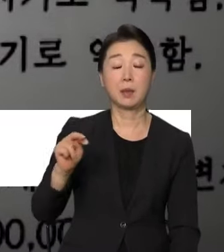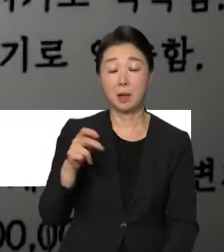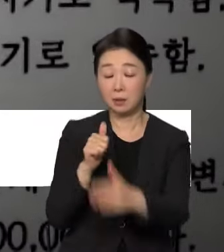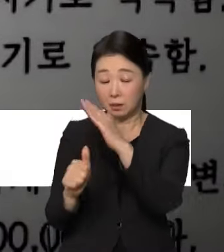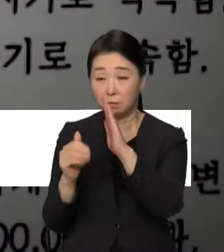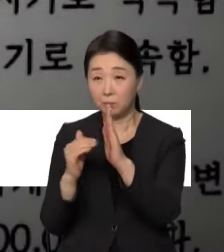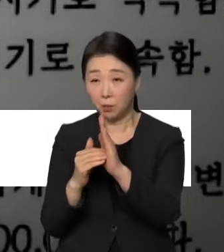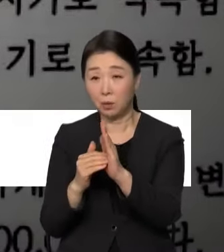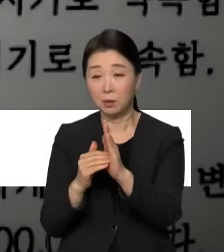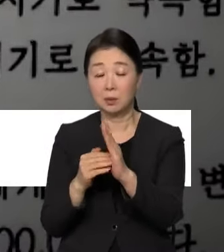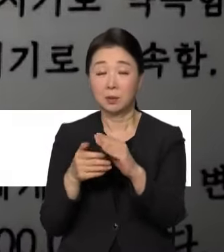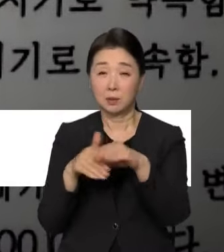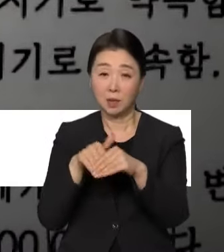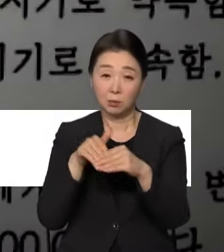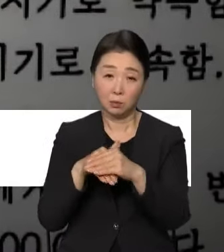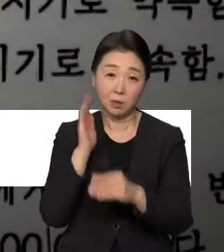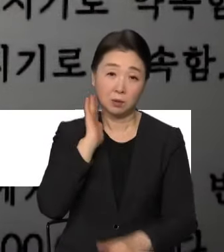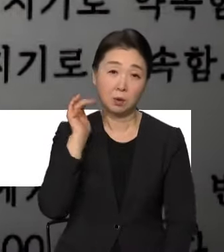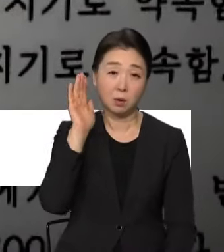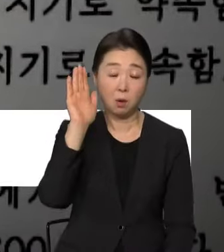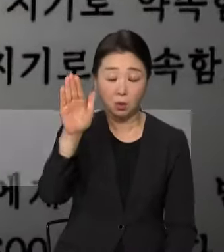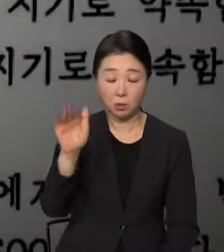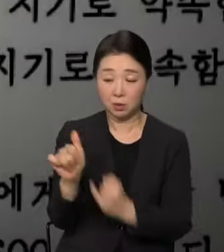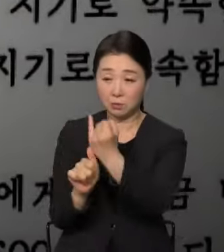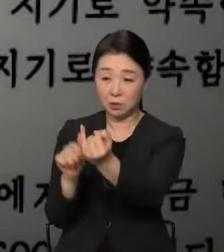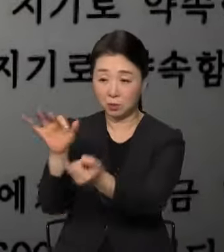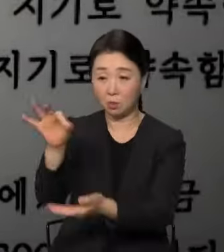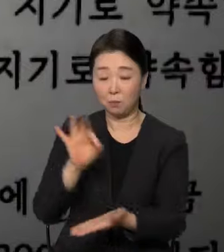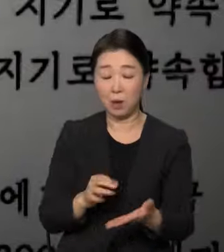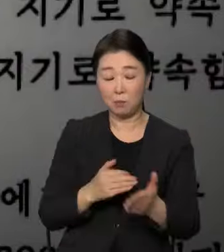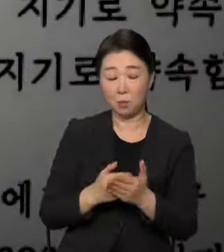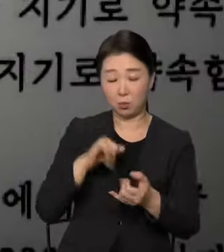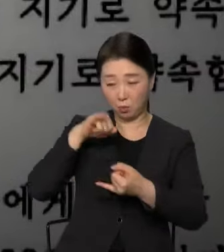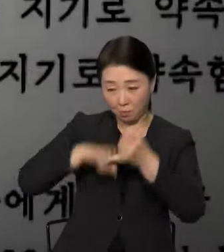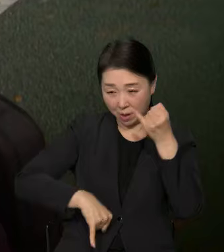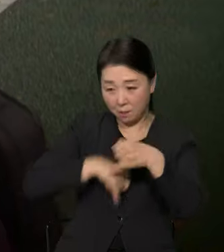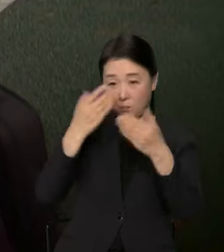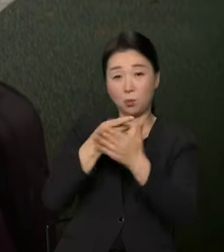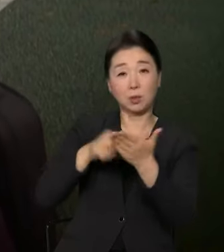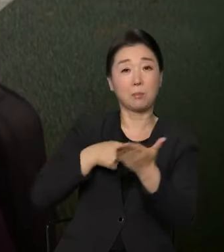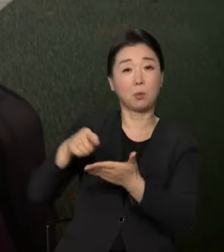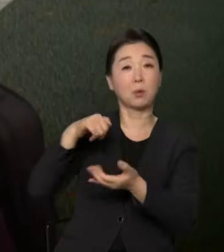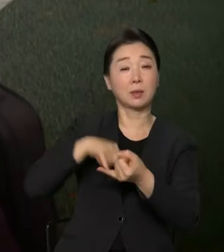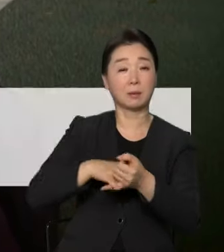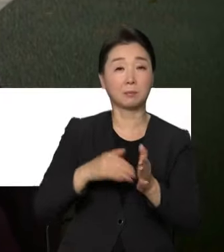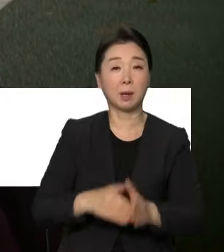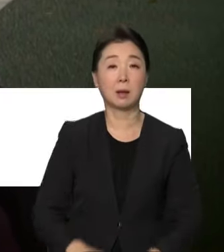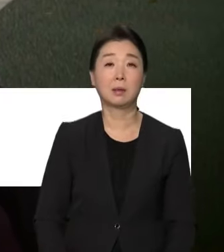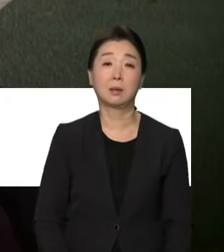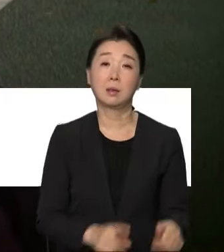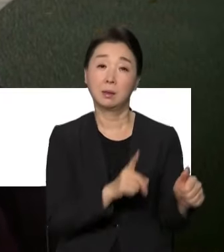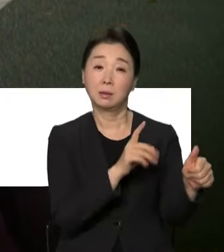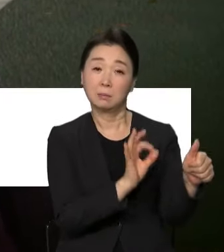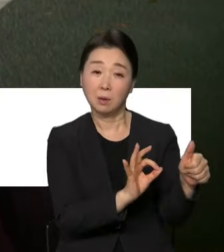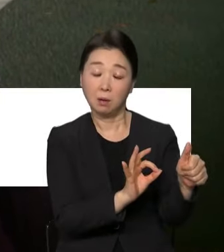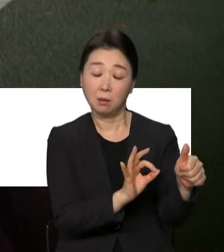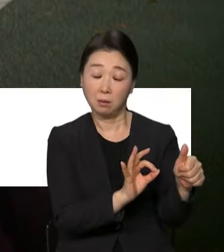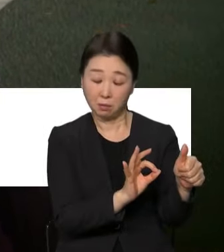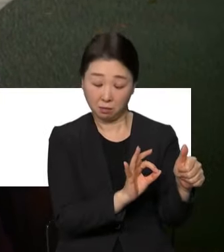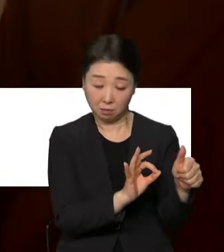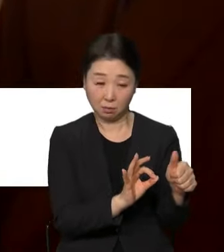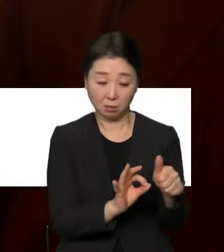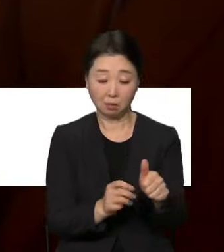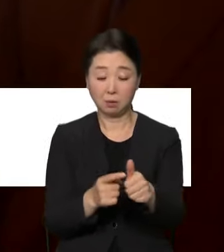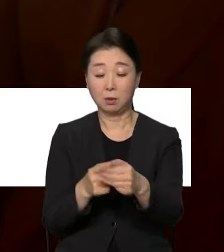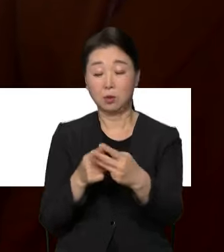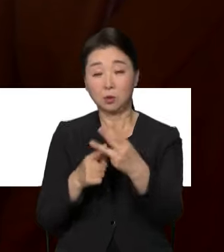김 여사에게 돈을 받아 미수금을 모두 변제하겠다고 약속했던 겁니다. 명태균이 김건희 여사한테 돈을